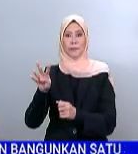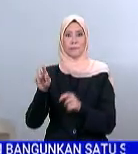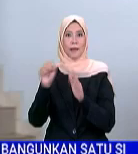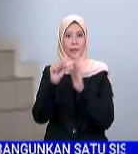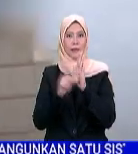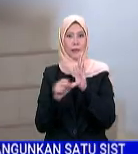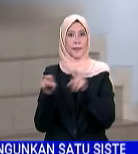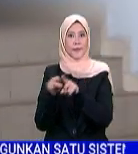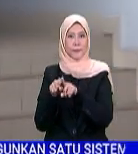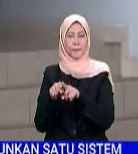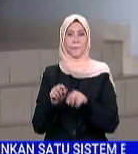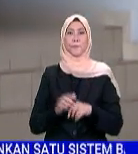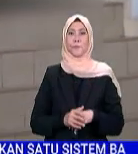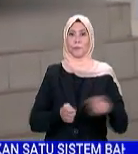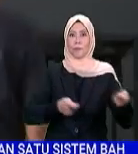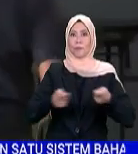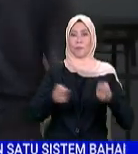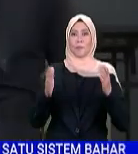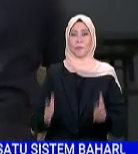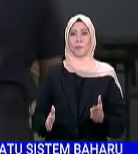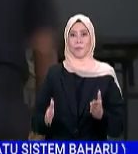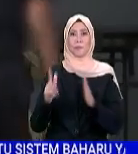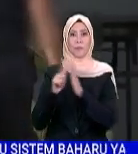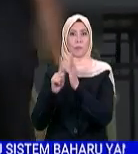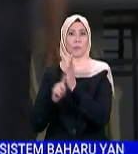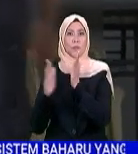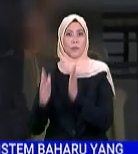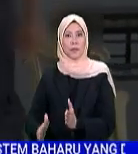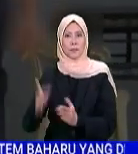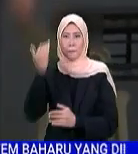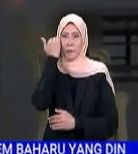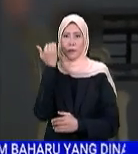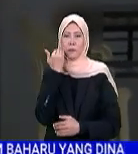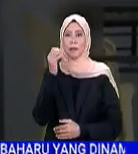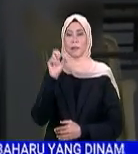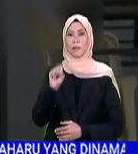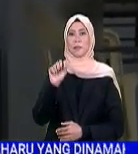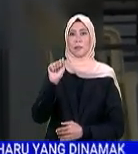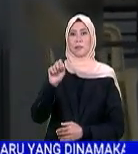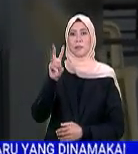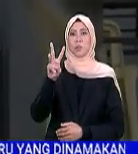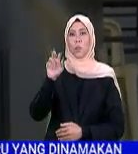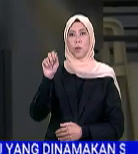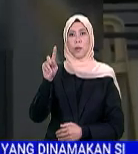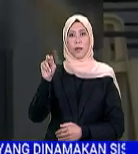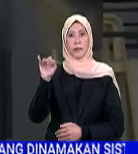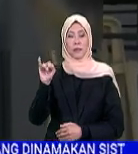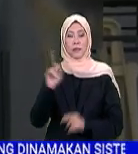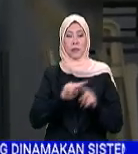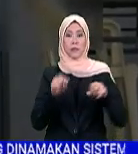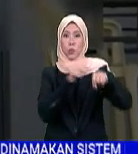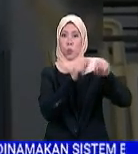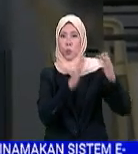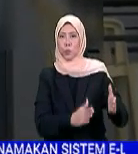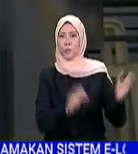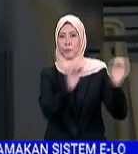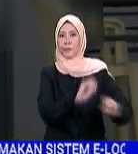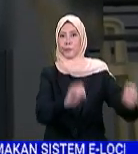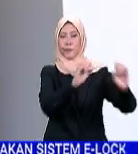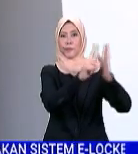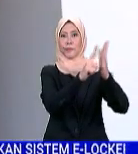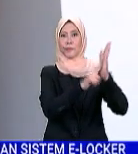Sama. Pendakwaan dikendalikan Timbalan Pendakwa Raya Nur Syazwani Ishak, manakala tertuduh tidak diwakili Guam.